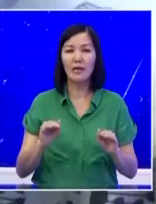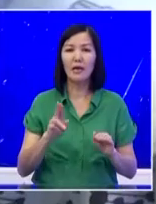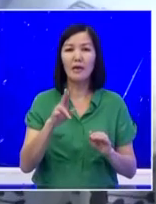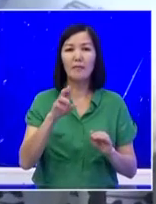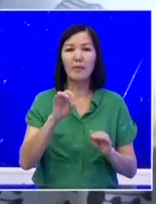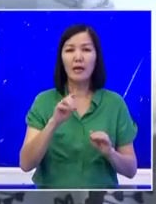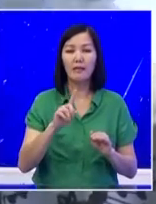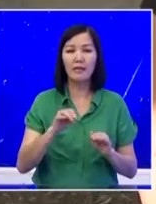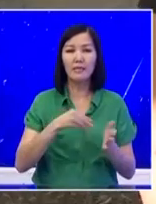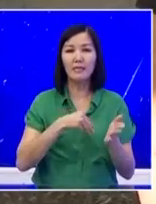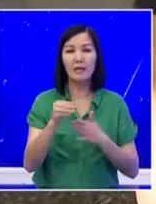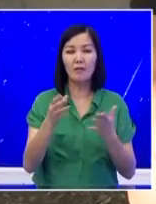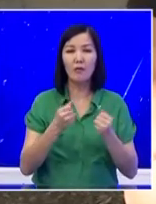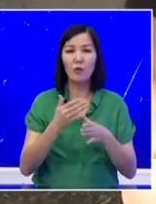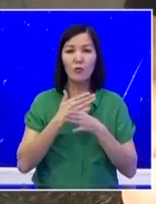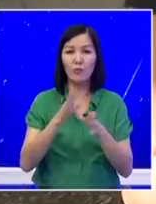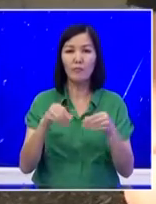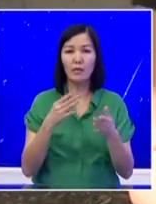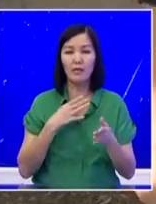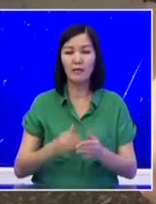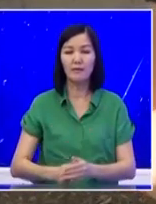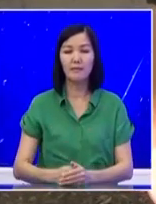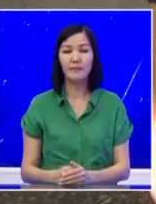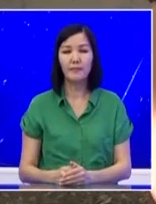алуға көмектесіп келеді.